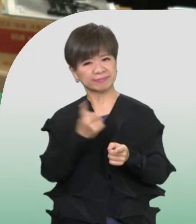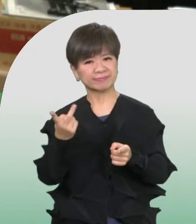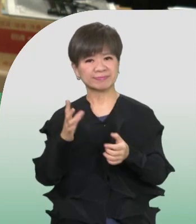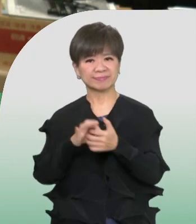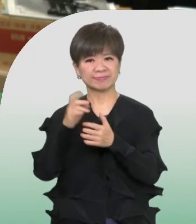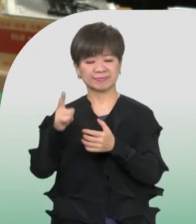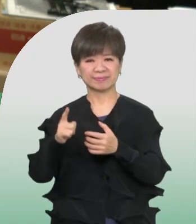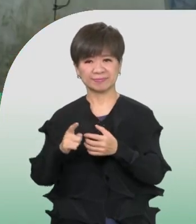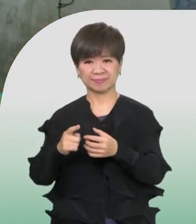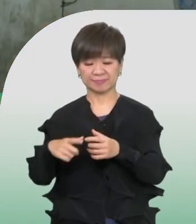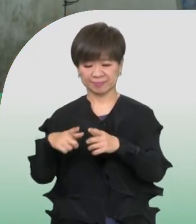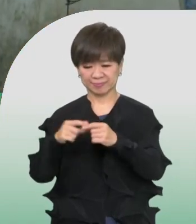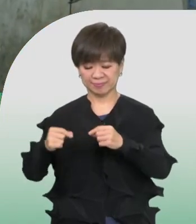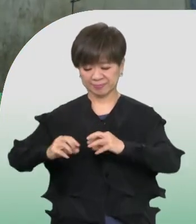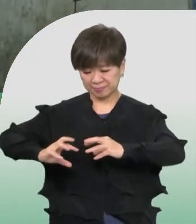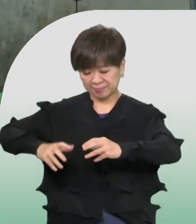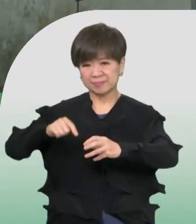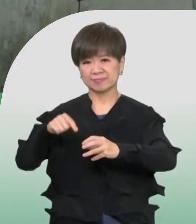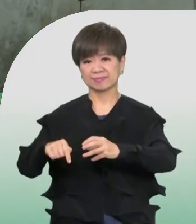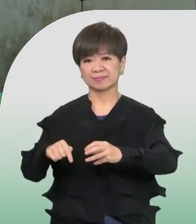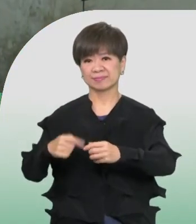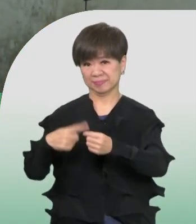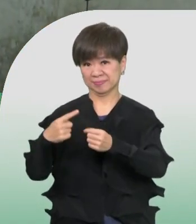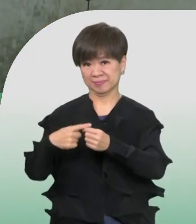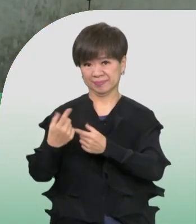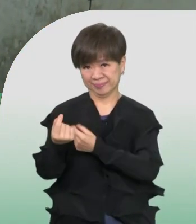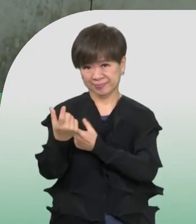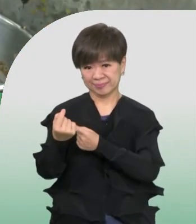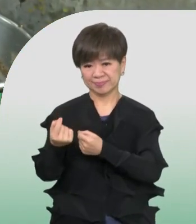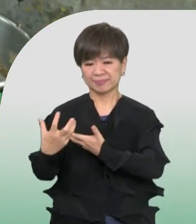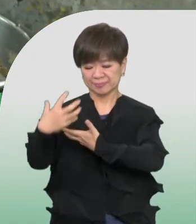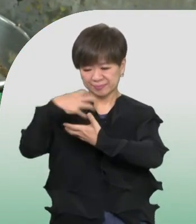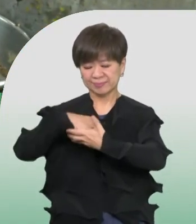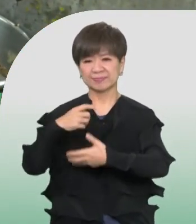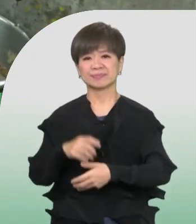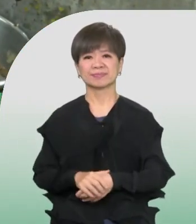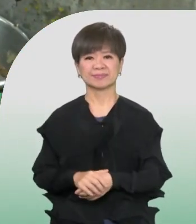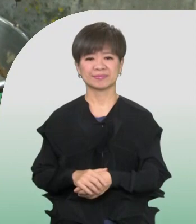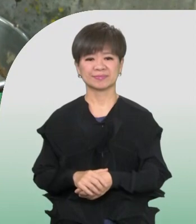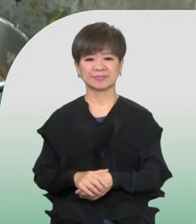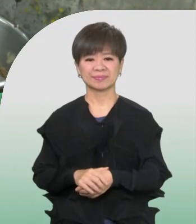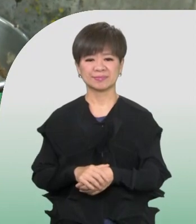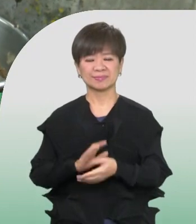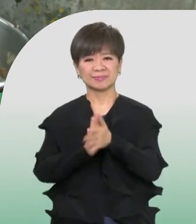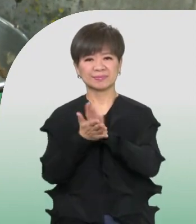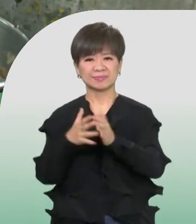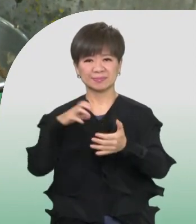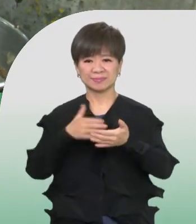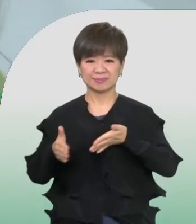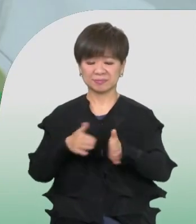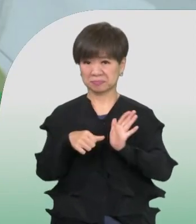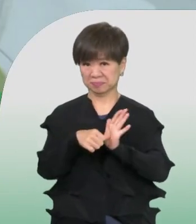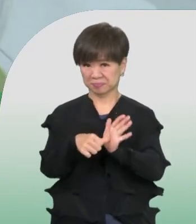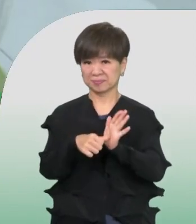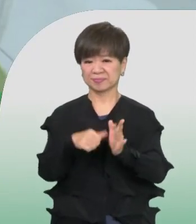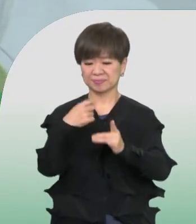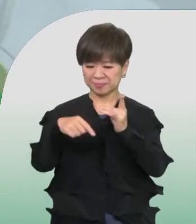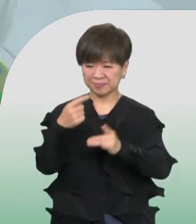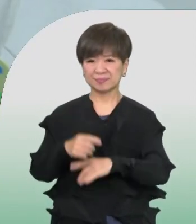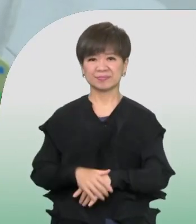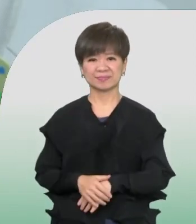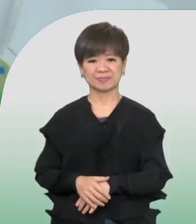成寿司米，所以呢，你喊野姜花粽子呢，变成了一个内湾的名产。” 别